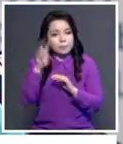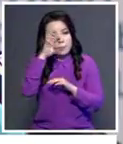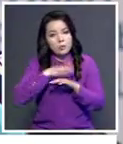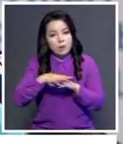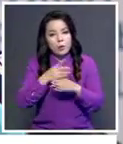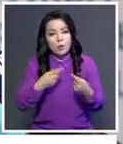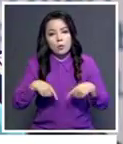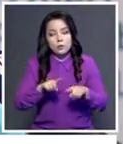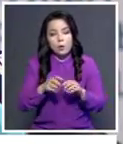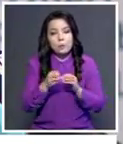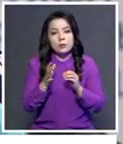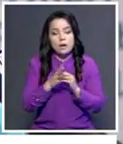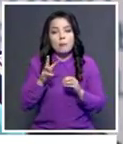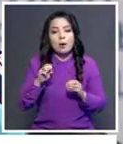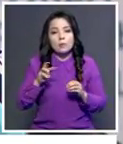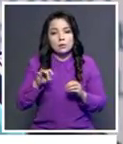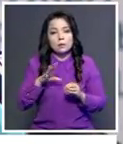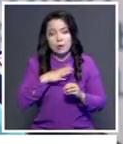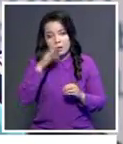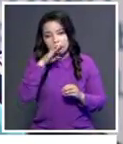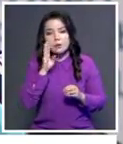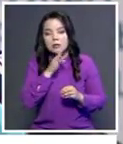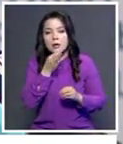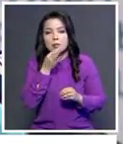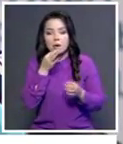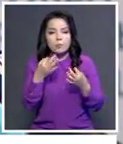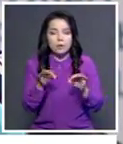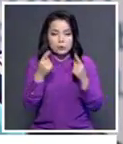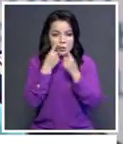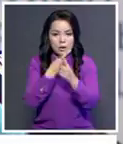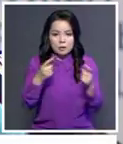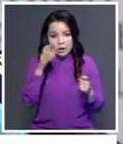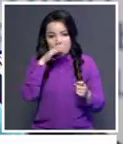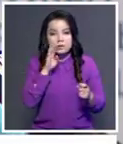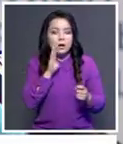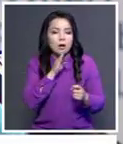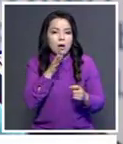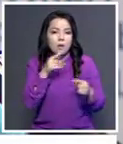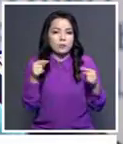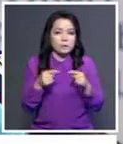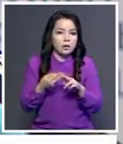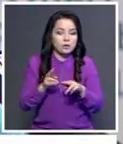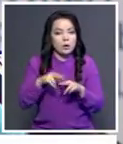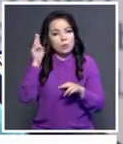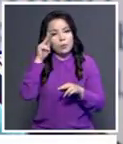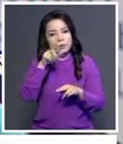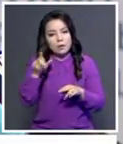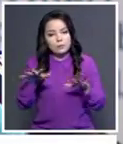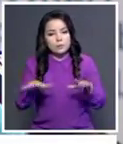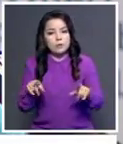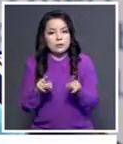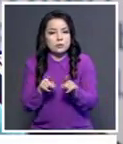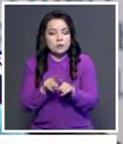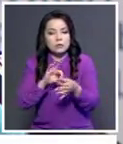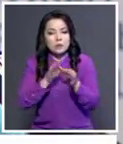органдардан 15 мамырда ата-аналарды ертерек босатуды сұраймыз. Ата-аналар уақытылы мектепке келіп, балалары оқып жүрген білім ордасының